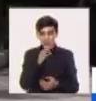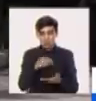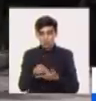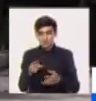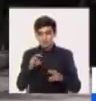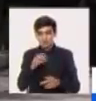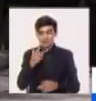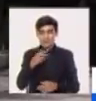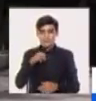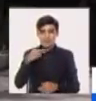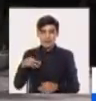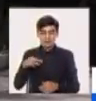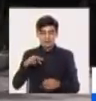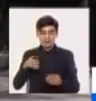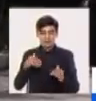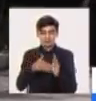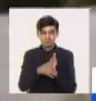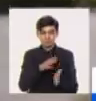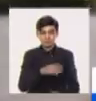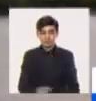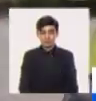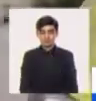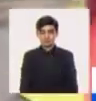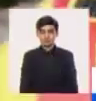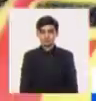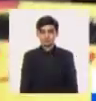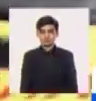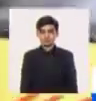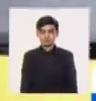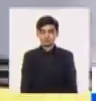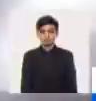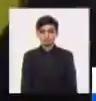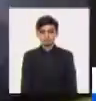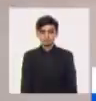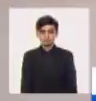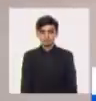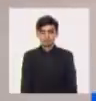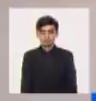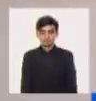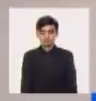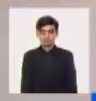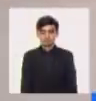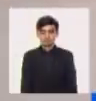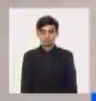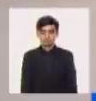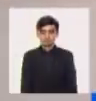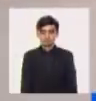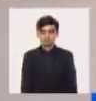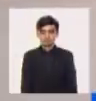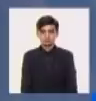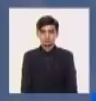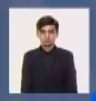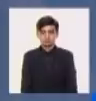үшін 3 миллиардтан астам қаржы бөлінген. Жанар Хожанова, Бағдат Баймурзин, Информбюро, Ақтөбе болса.